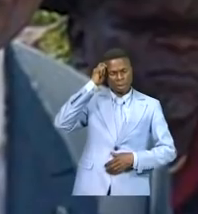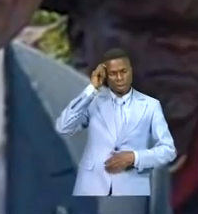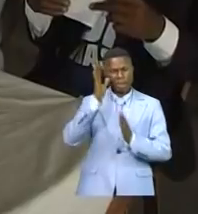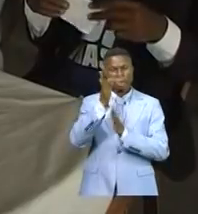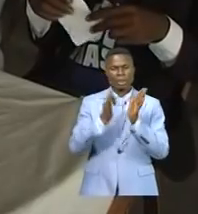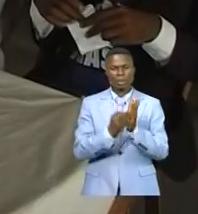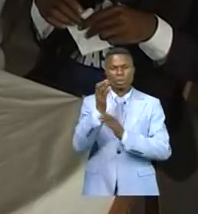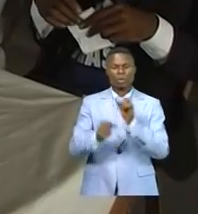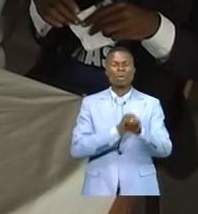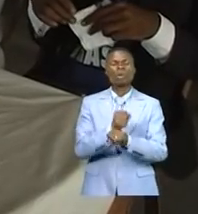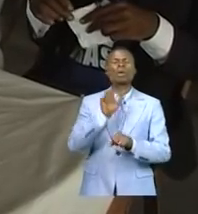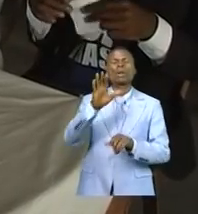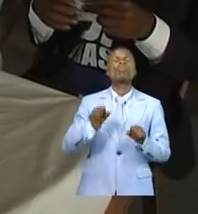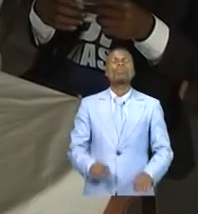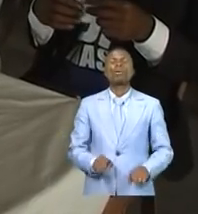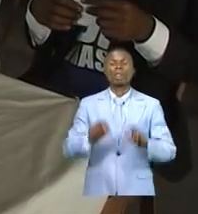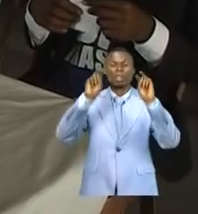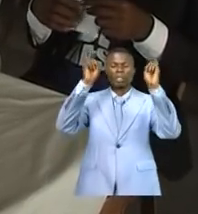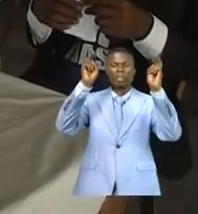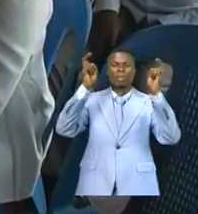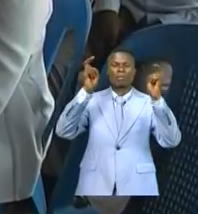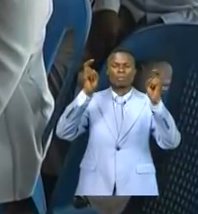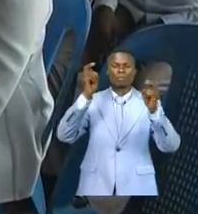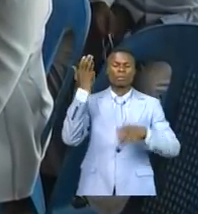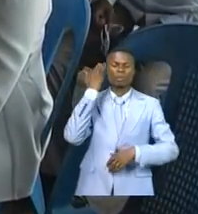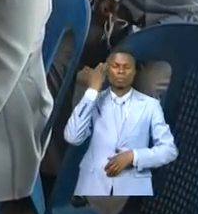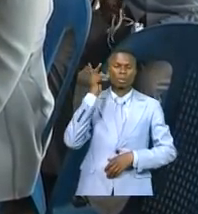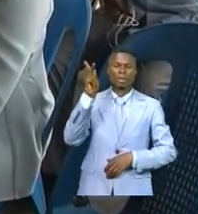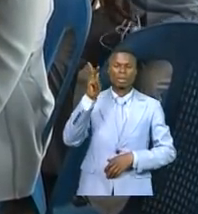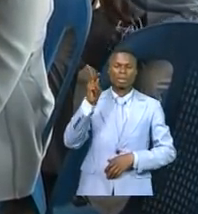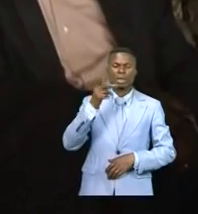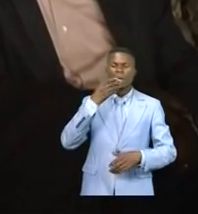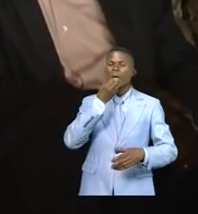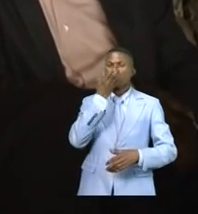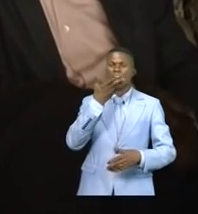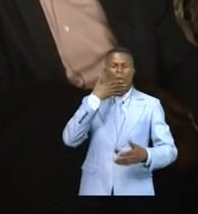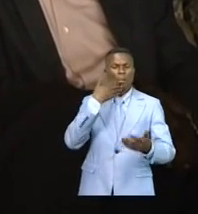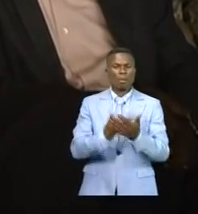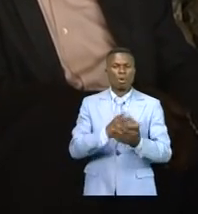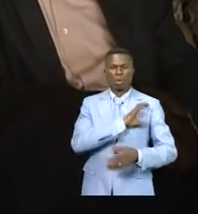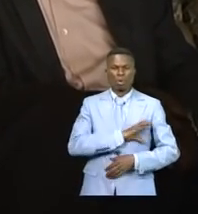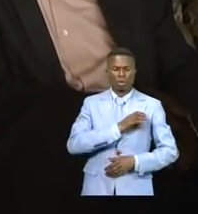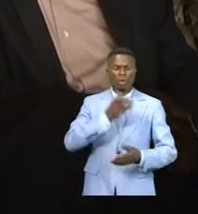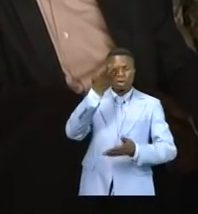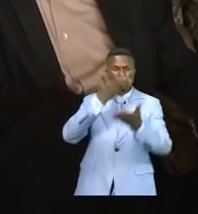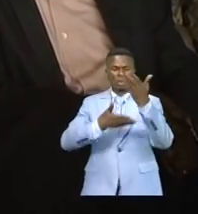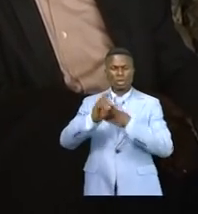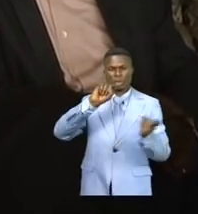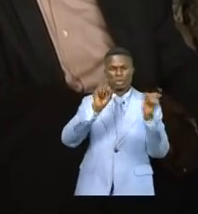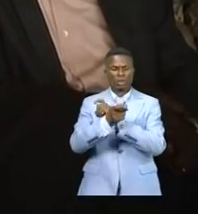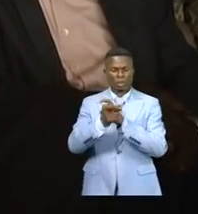18 ans de sa disparition, sous le thème « Frédéric Kibasa, modèle d'un leadership » de changement.